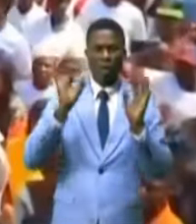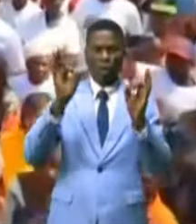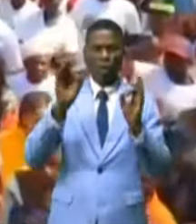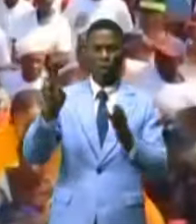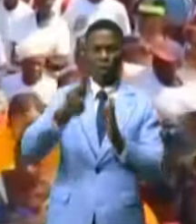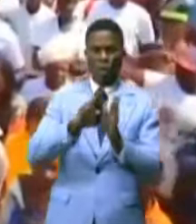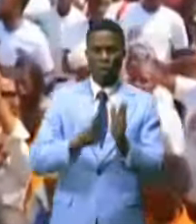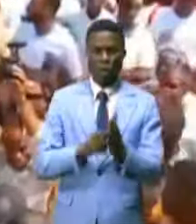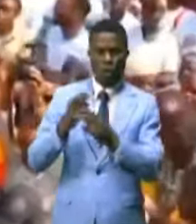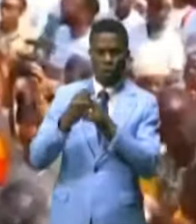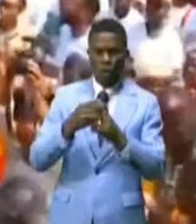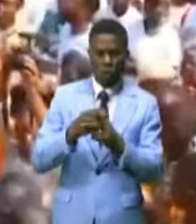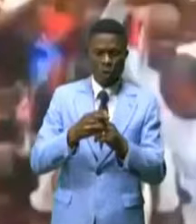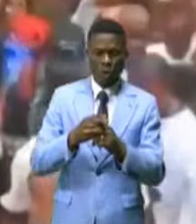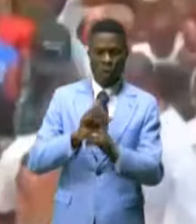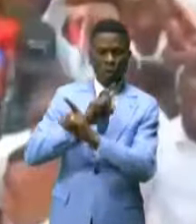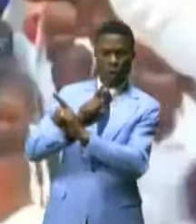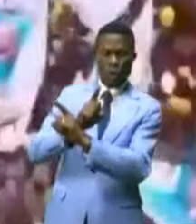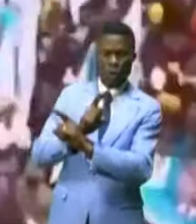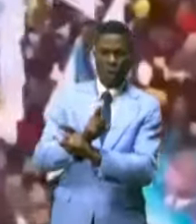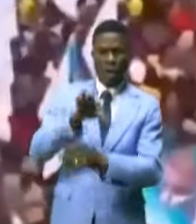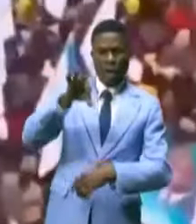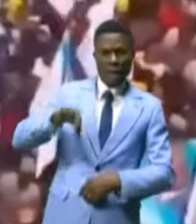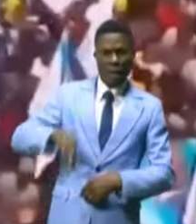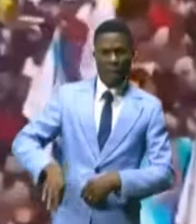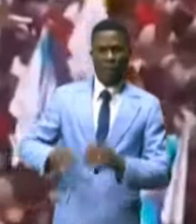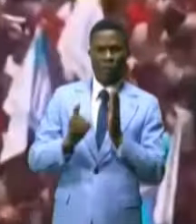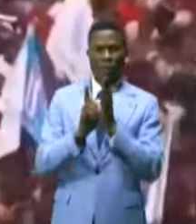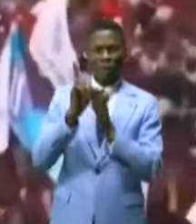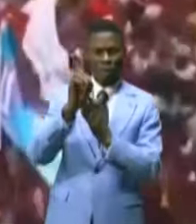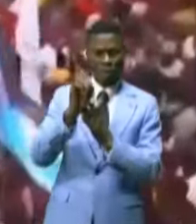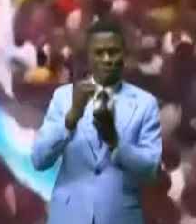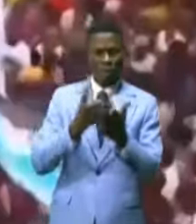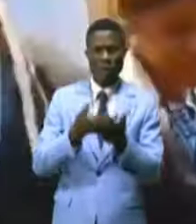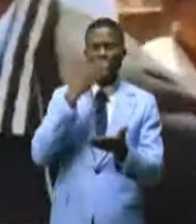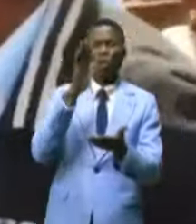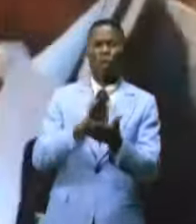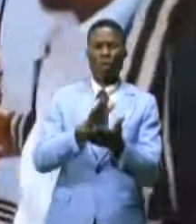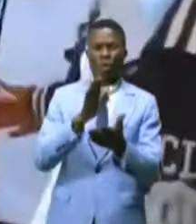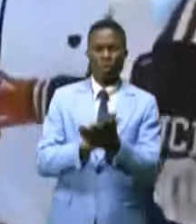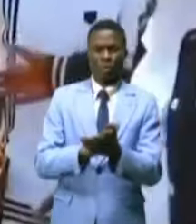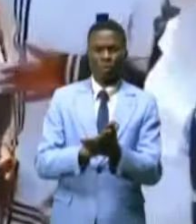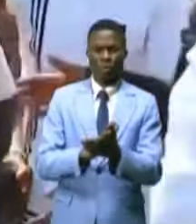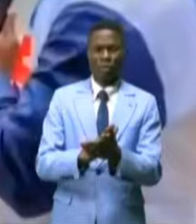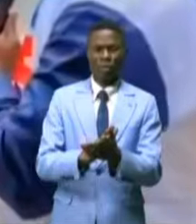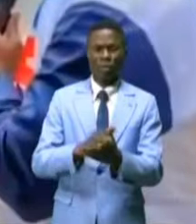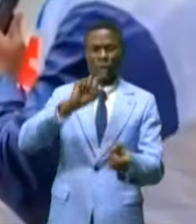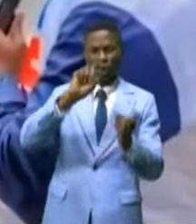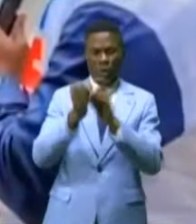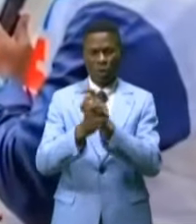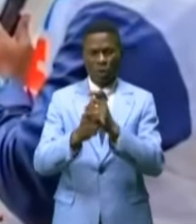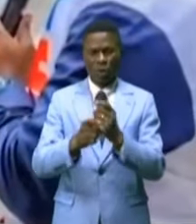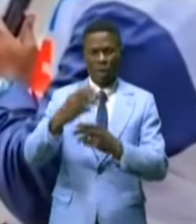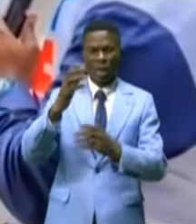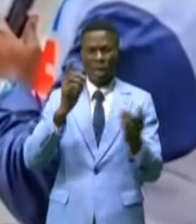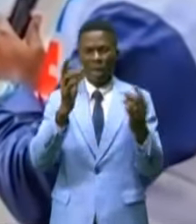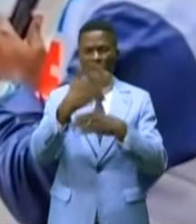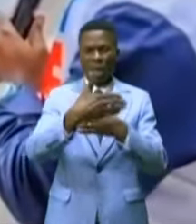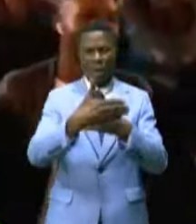de sentinelle et gardien des acquis de développement, applaudit des deux mains les changements d'approche du chef de l'État